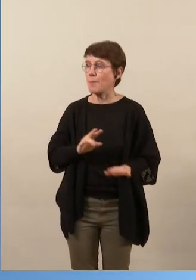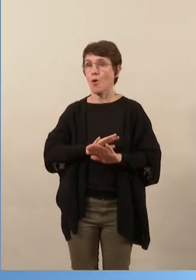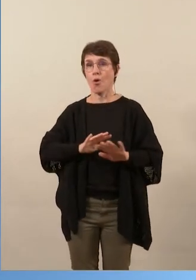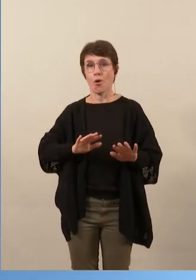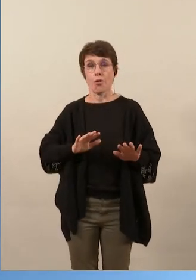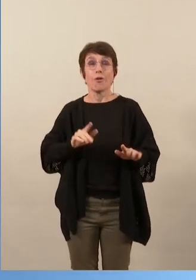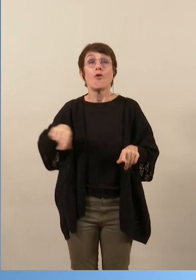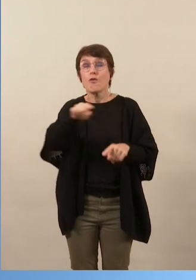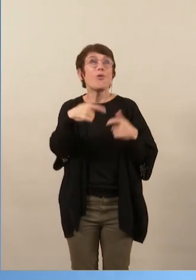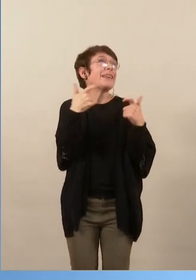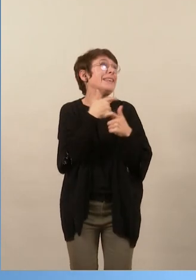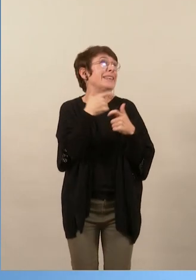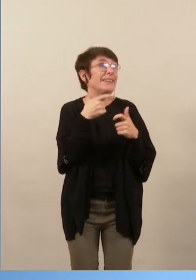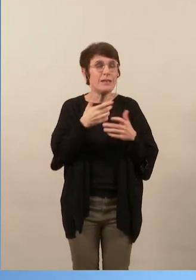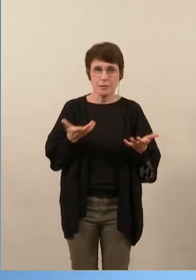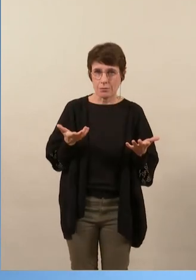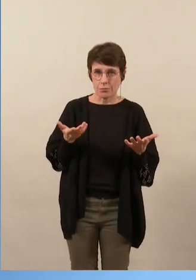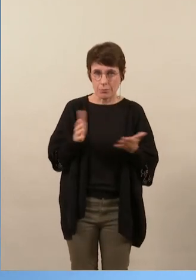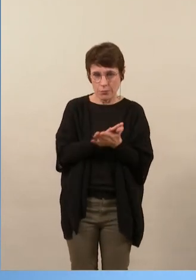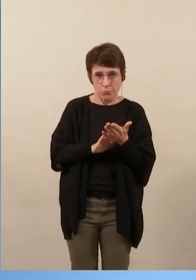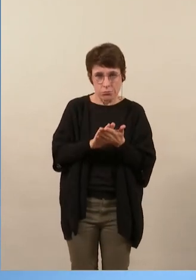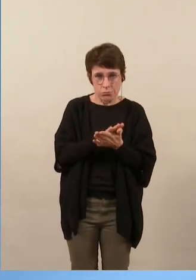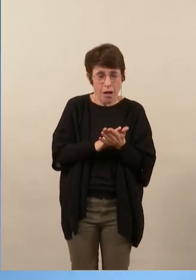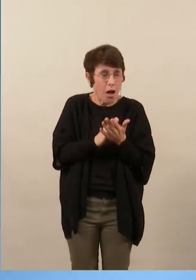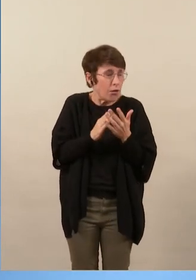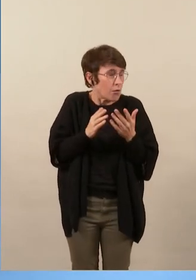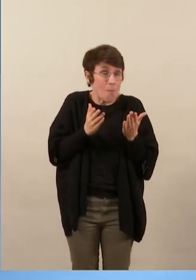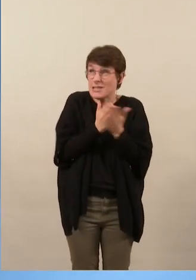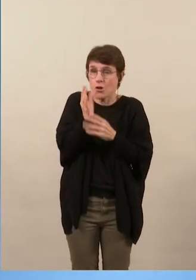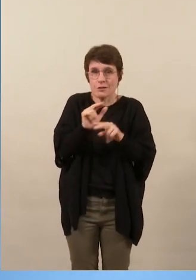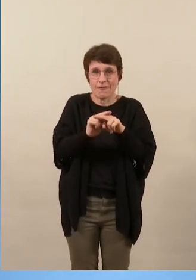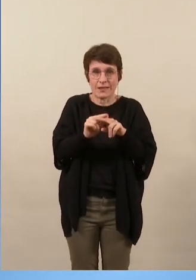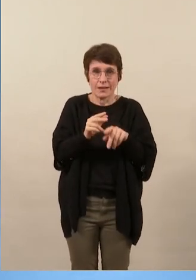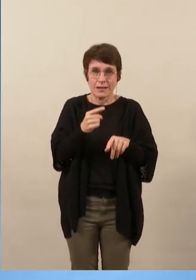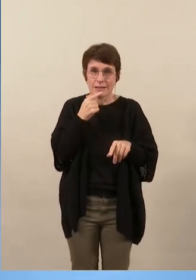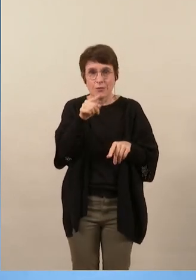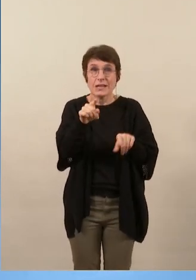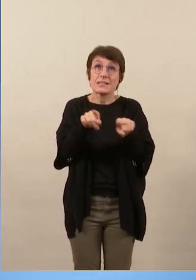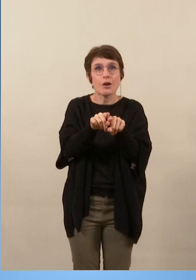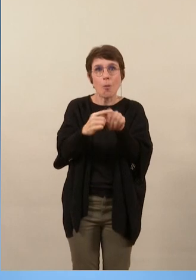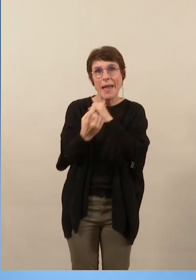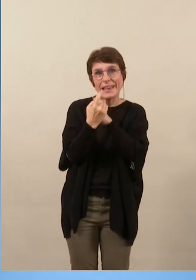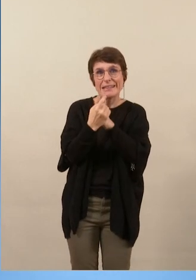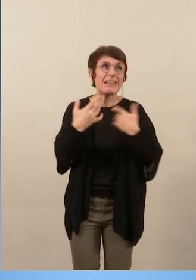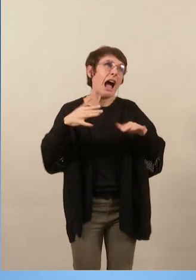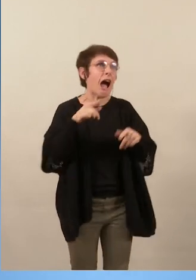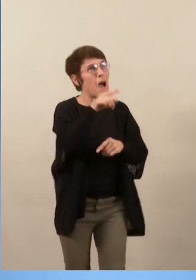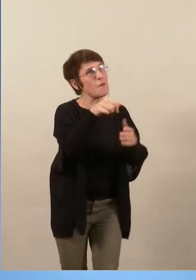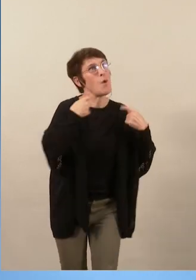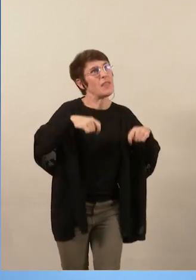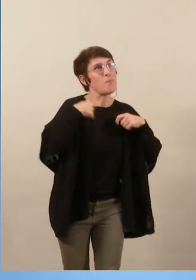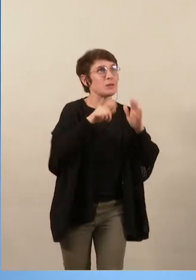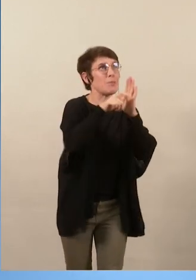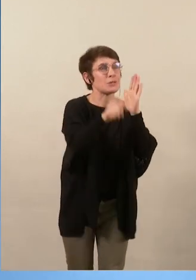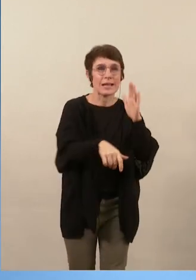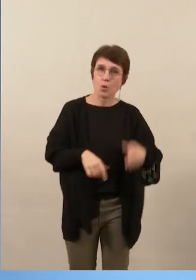peut-être vous font rire l'espace de 2 minutes mais qui n'ont pas l'ombre d'un sens c'est comme si vous vez nous attaquer sur les dépense de restaurant voyez on a divisé par 4 les frais de restauration